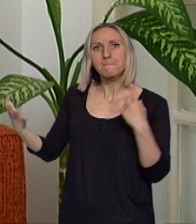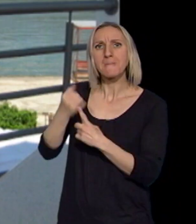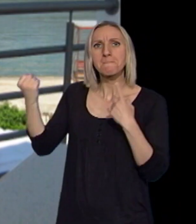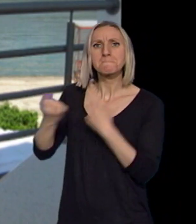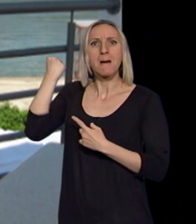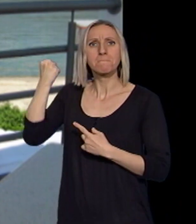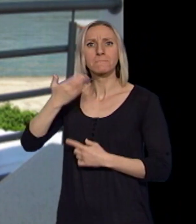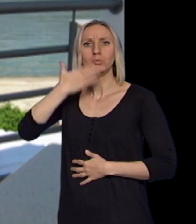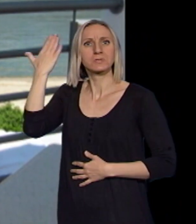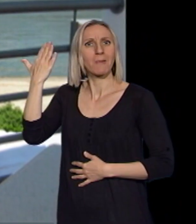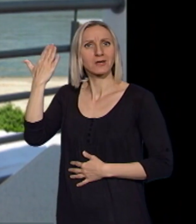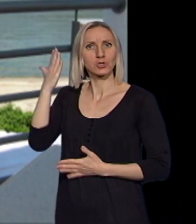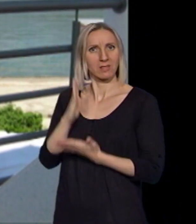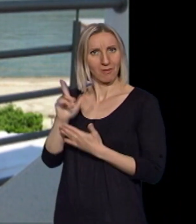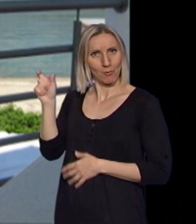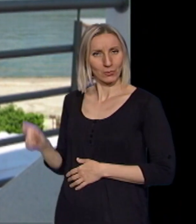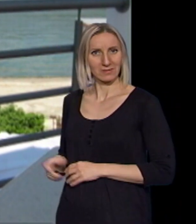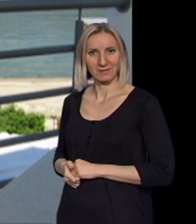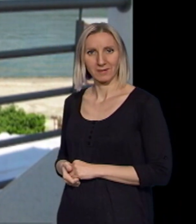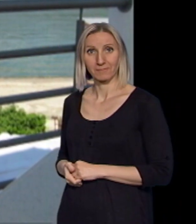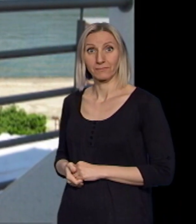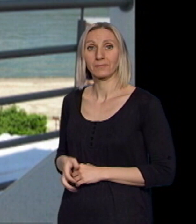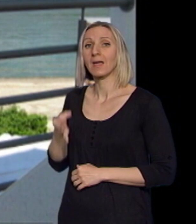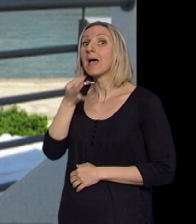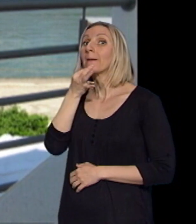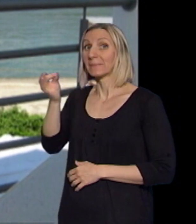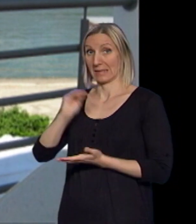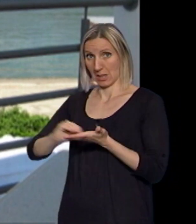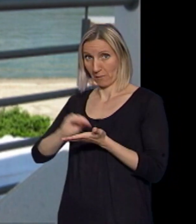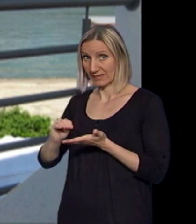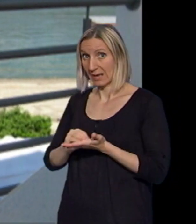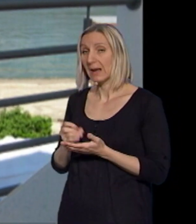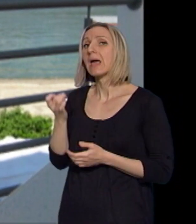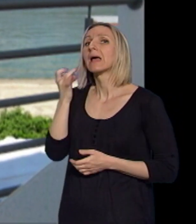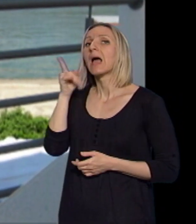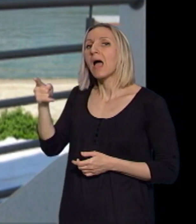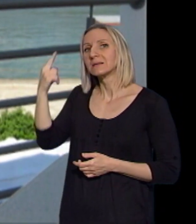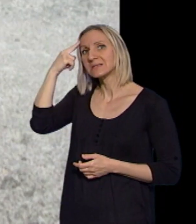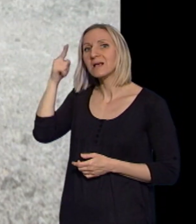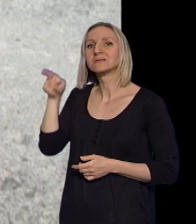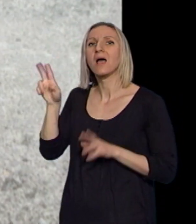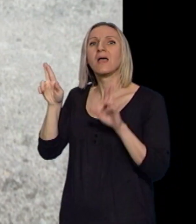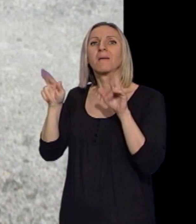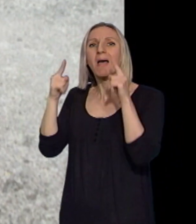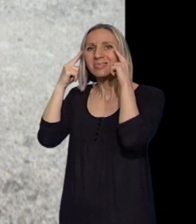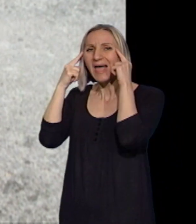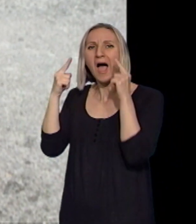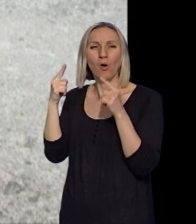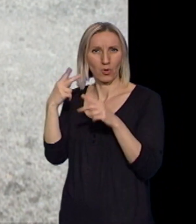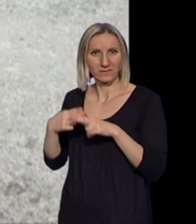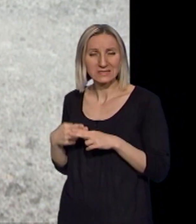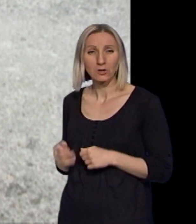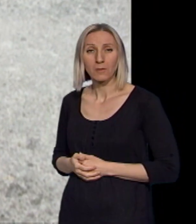uspehom. Kada ste saznali da Tijena ima Downov sindrom? To je bilo par dana po